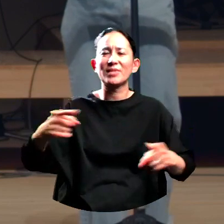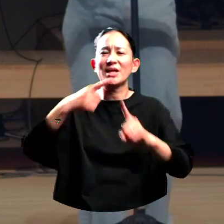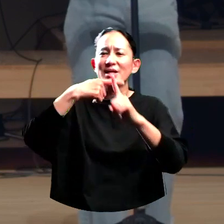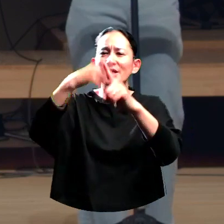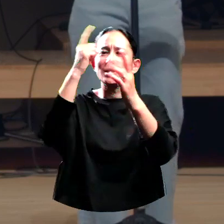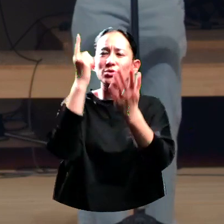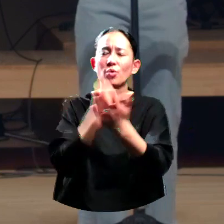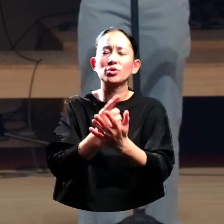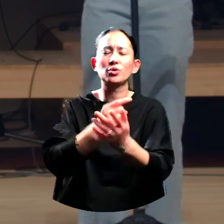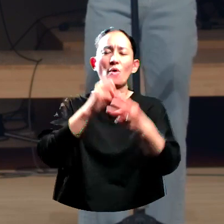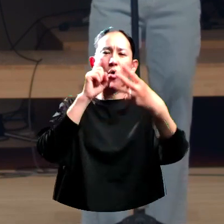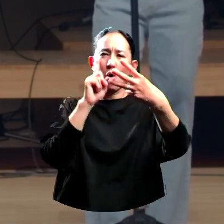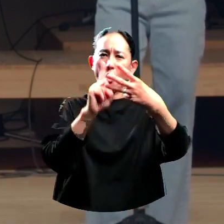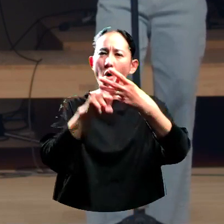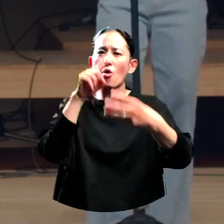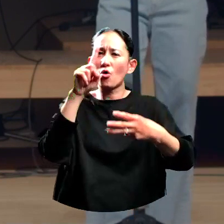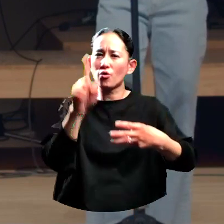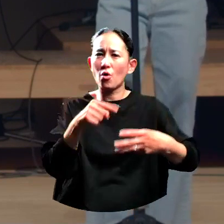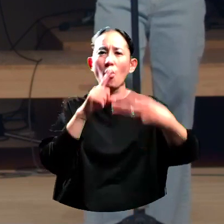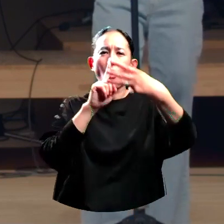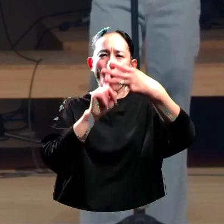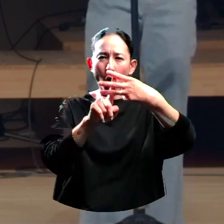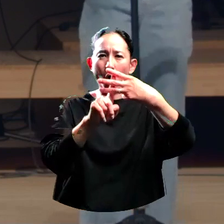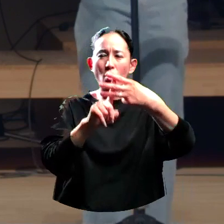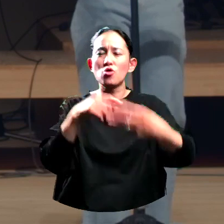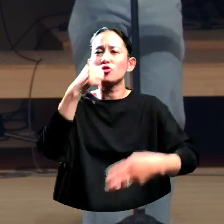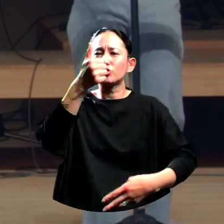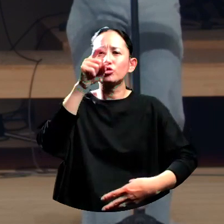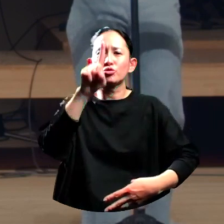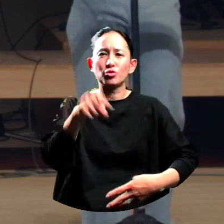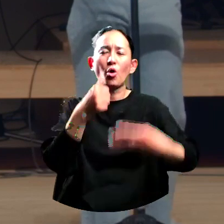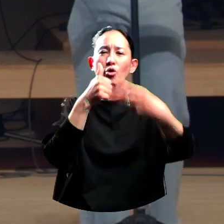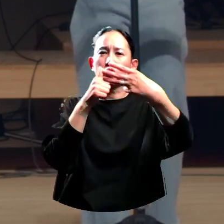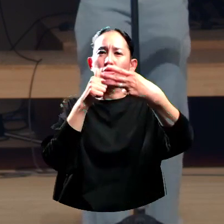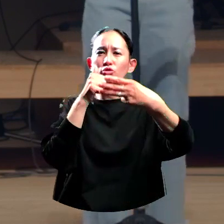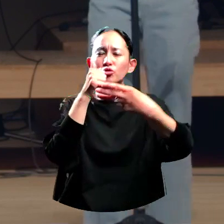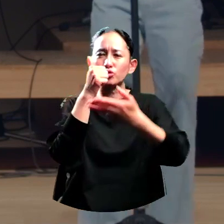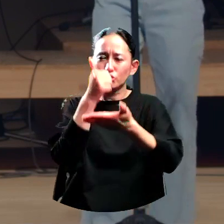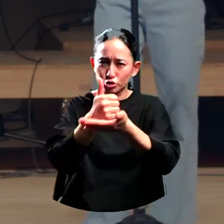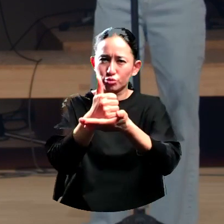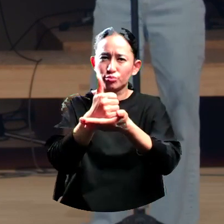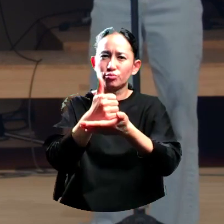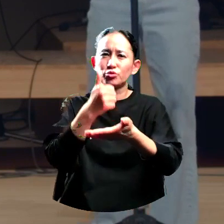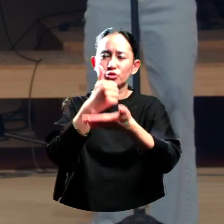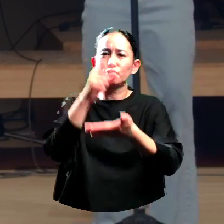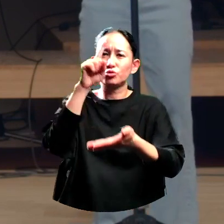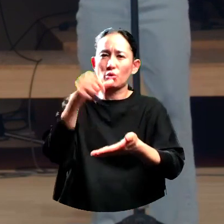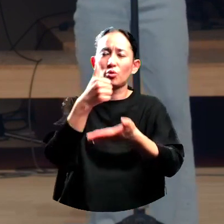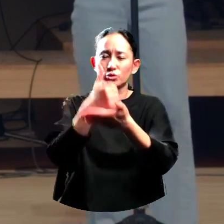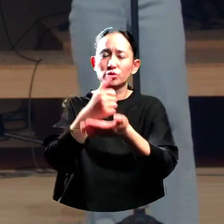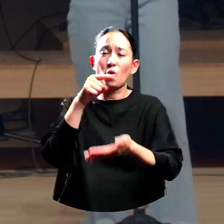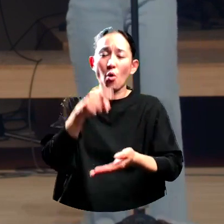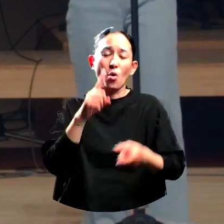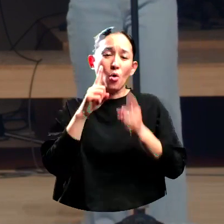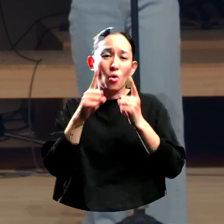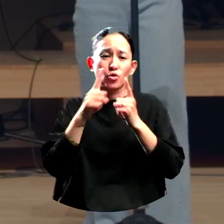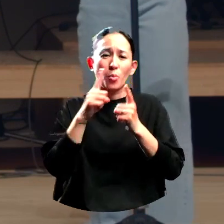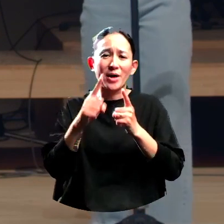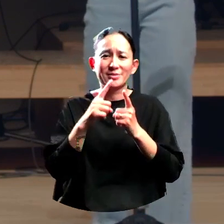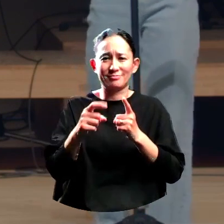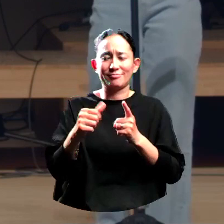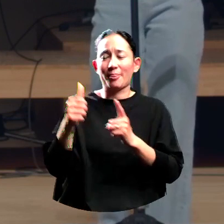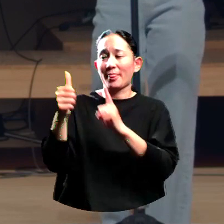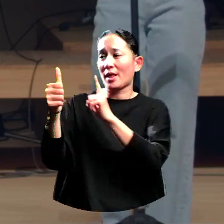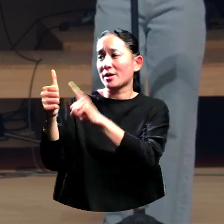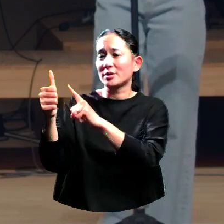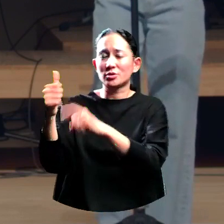の主。 He is the King of Kings, the Lord of Lords. この歌詞に彼の心が捉えられて心が震えた。 This lyrics went